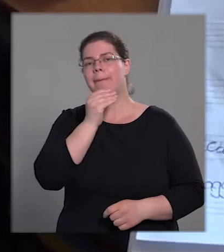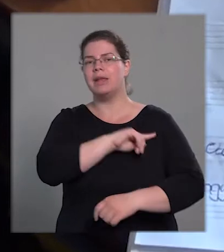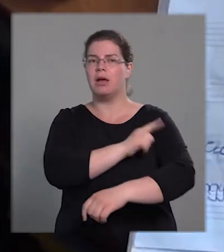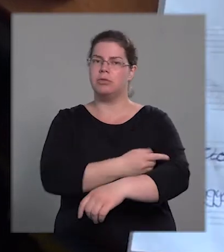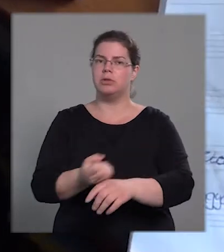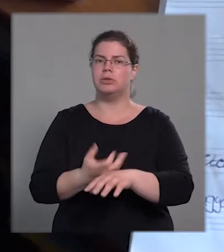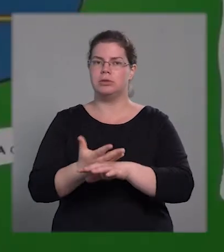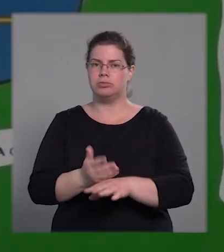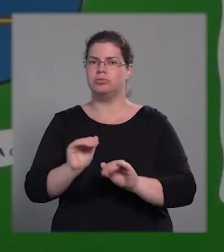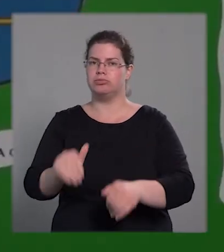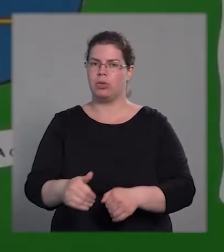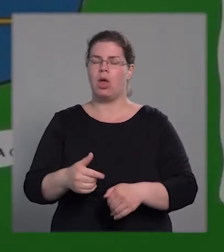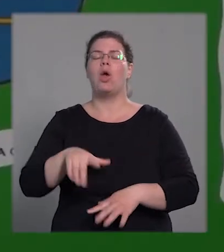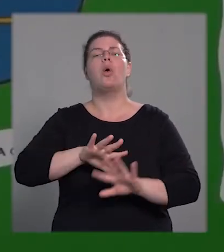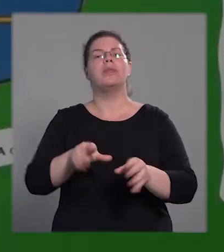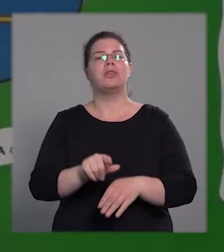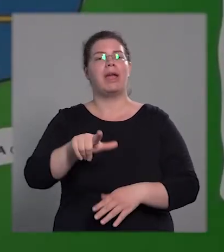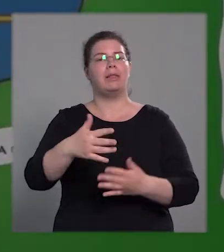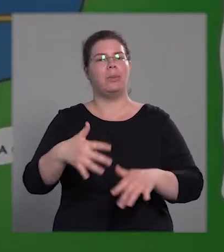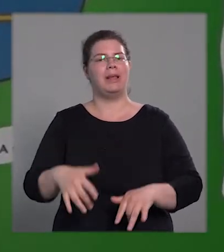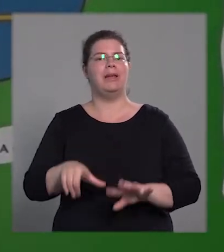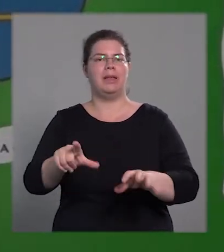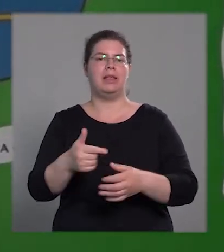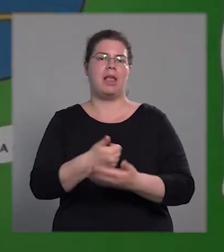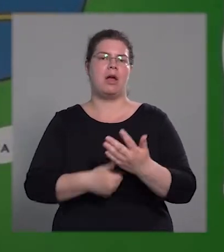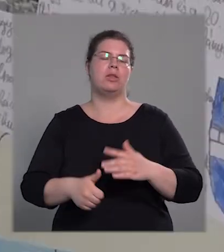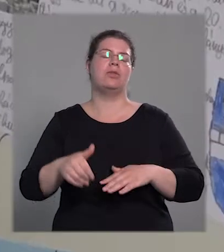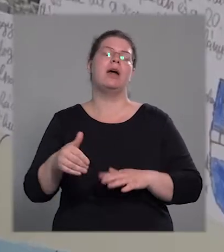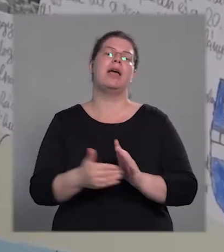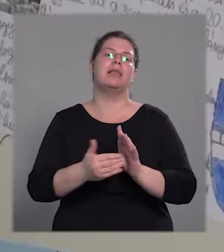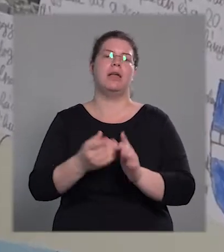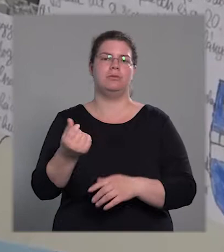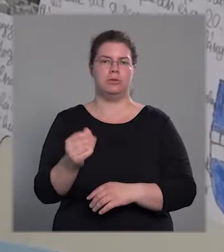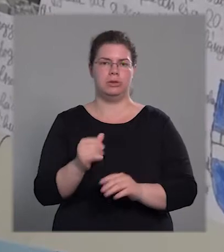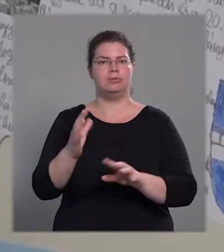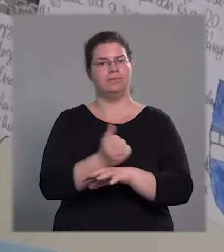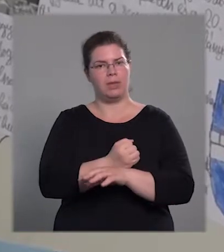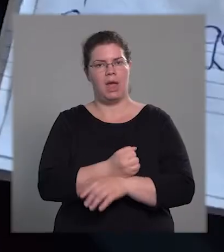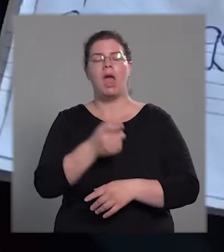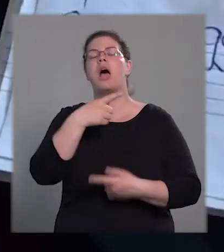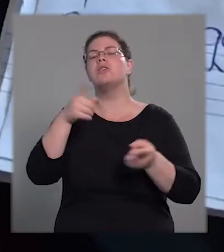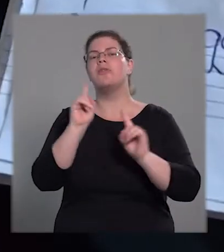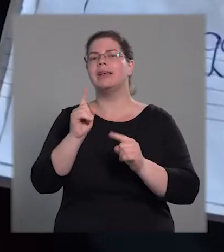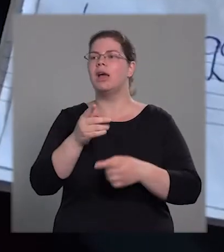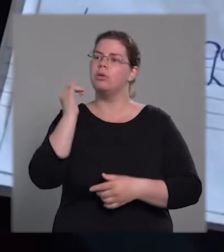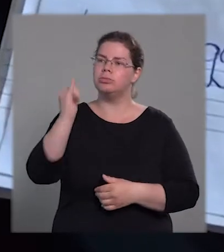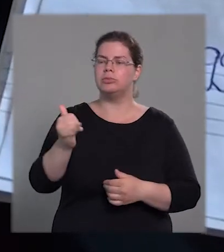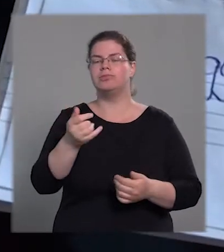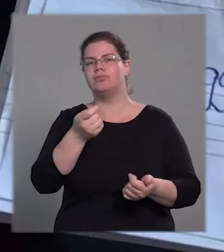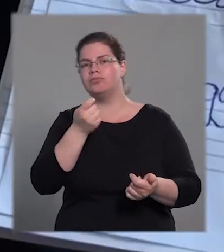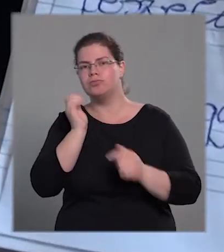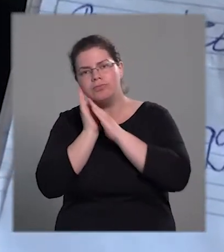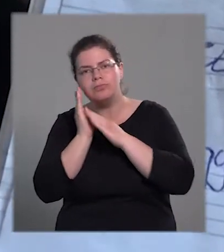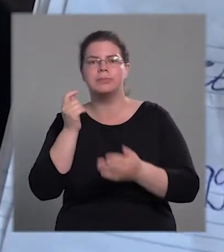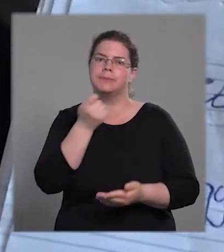jóvoltából összesen 2 millió 760 ezer forintot nyert a szlovákiai utazásra, szállásra, étkezésre és